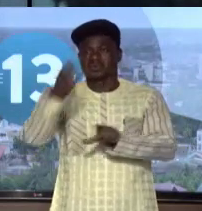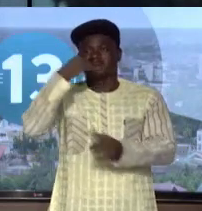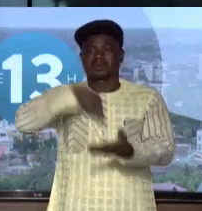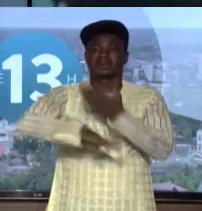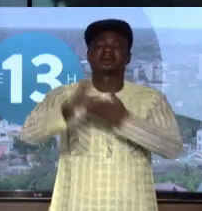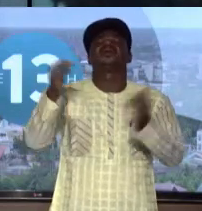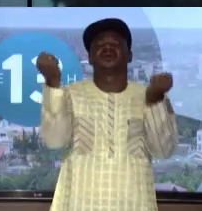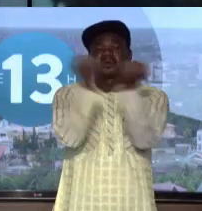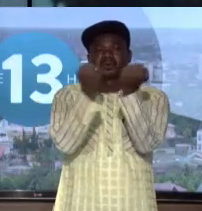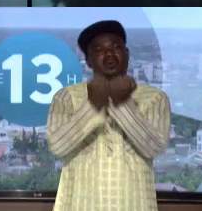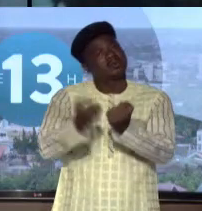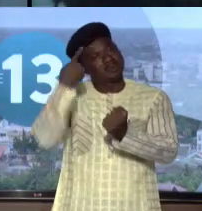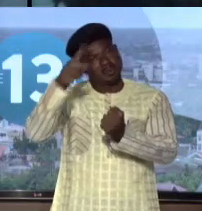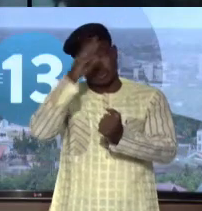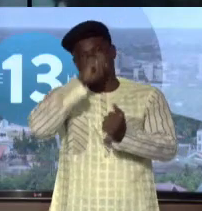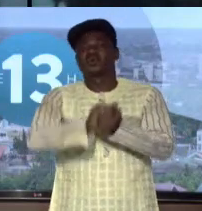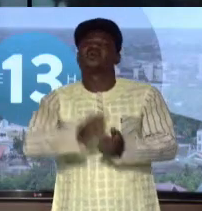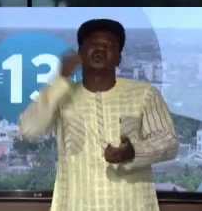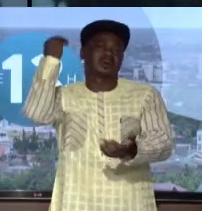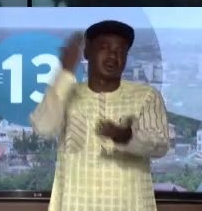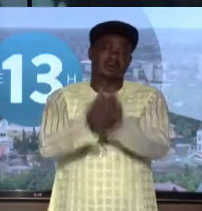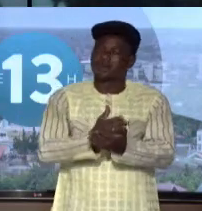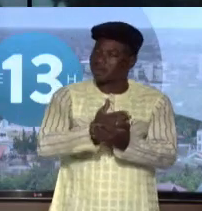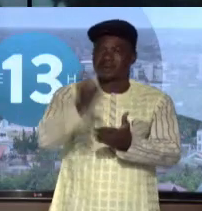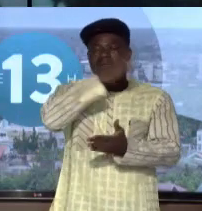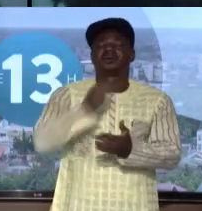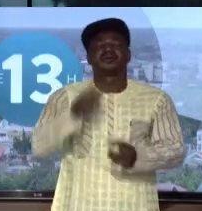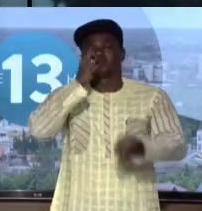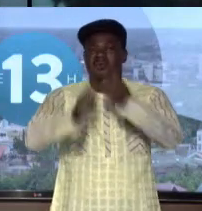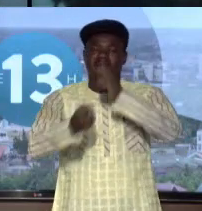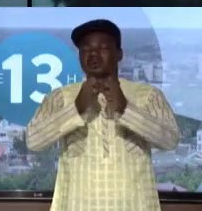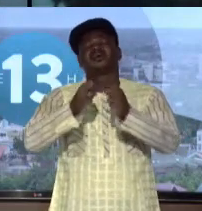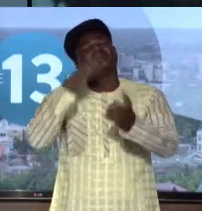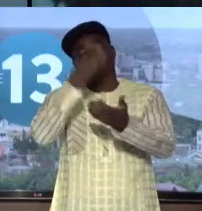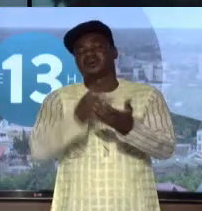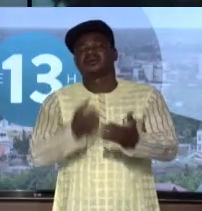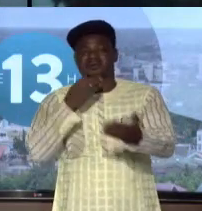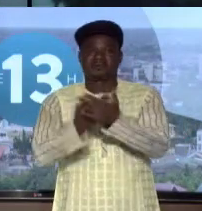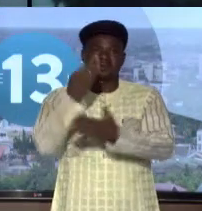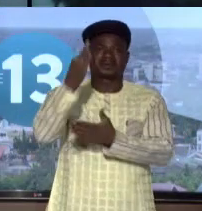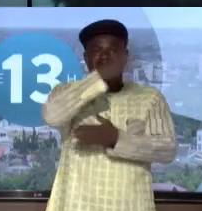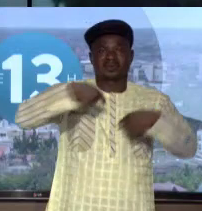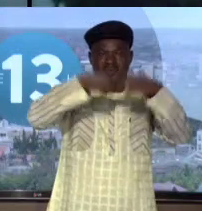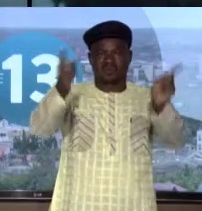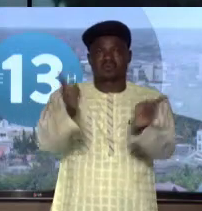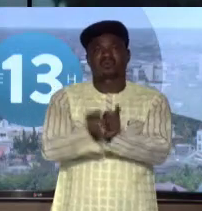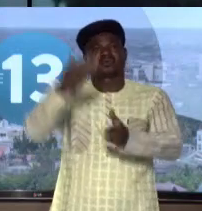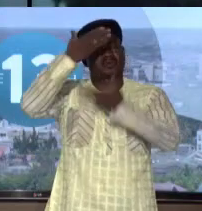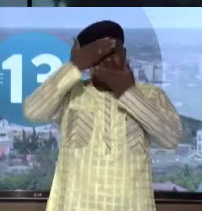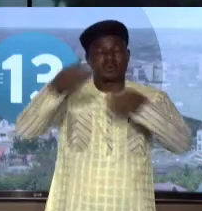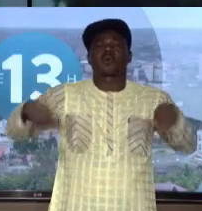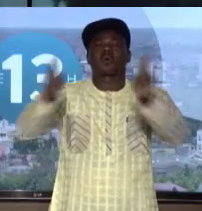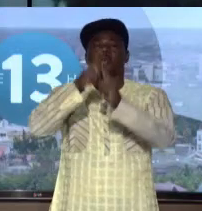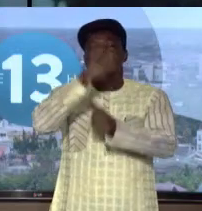lutte engagée pour l'assèchement des sources de financement des groupes armés terroristes au Burkina Faso. De Bobo Dioulasso, le compte rendu